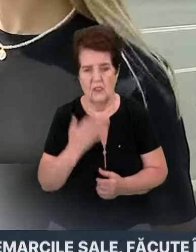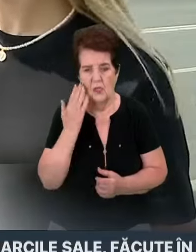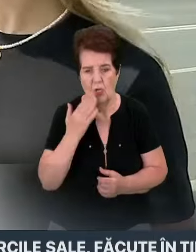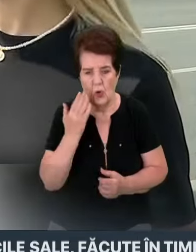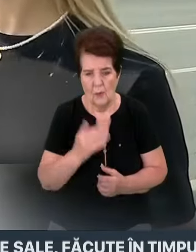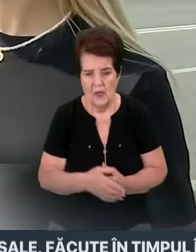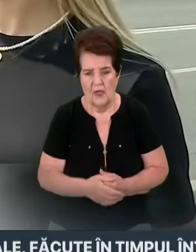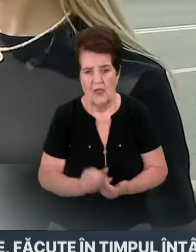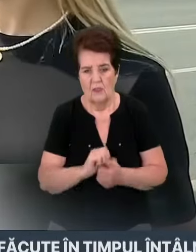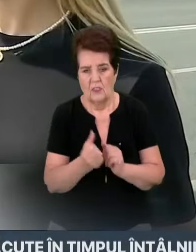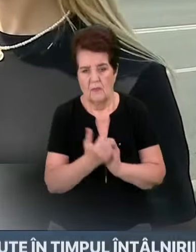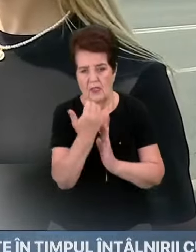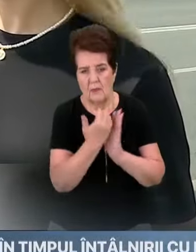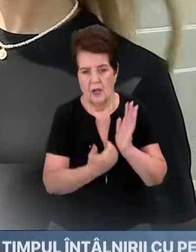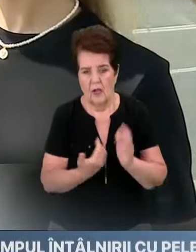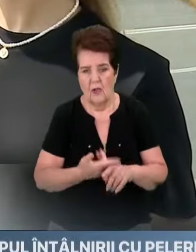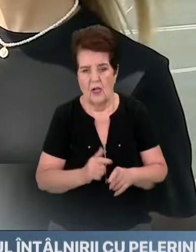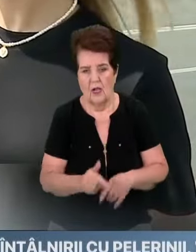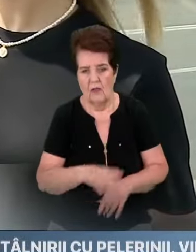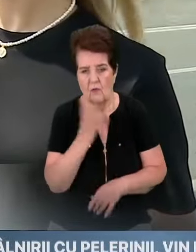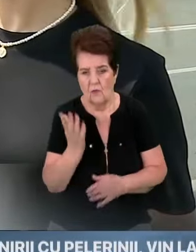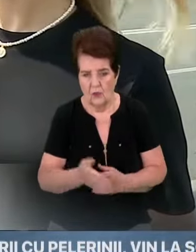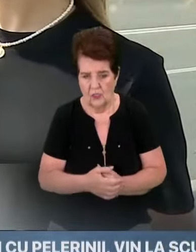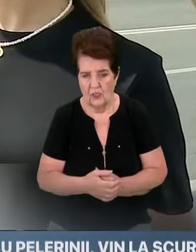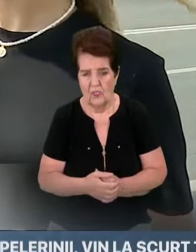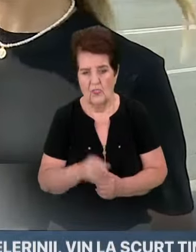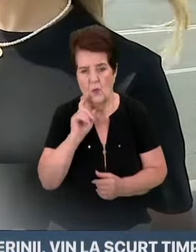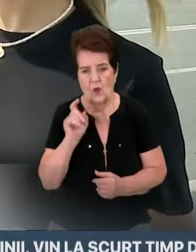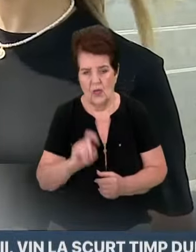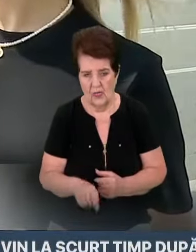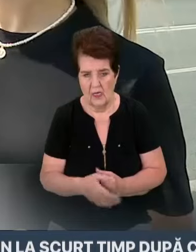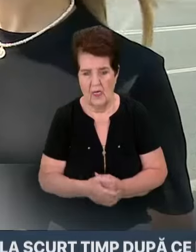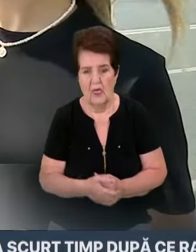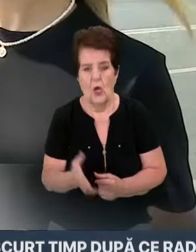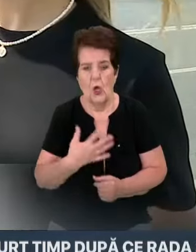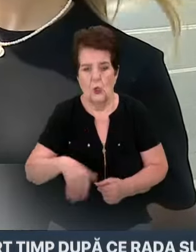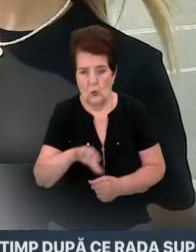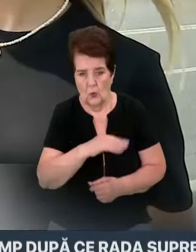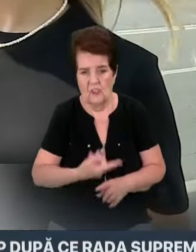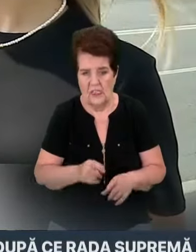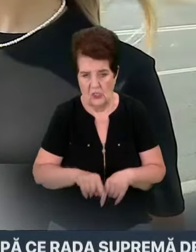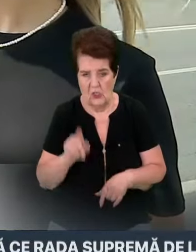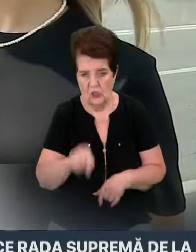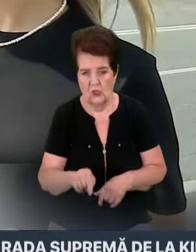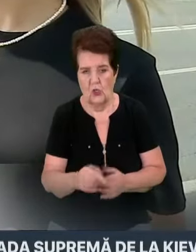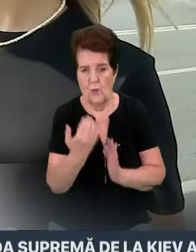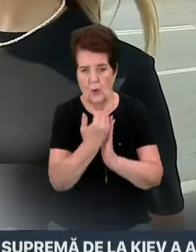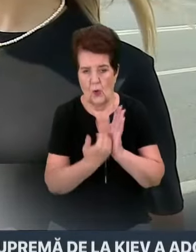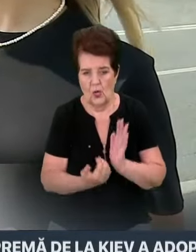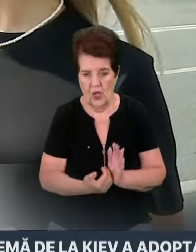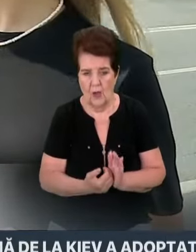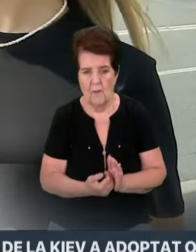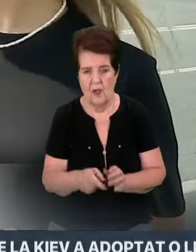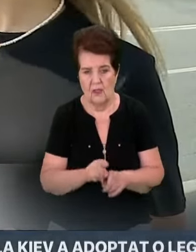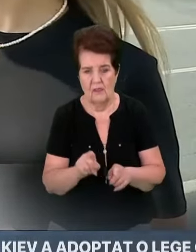o schimbare pe program pe care am avut-o, și Ocean Elzy din Ucraina. Tot acest program înseamnă o